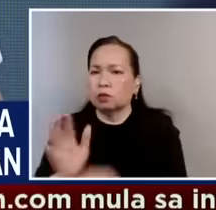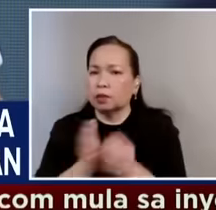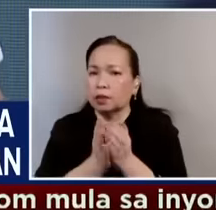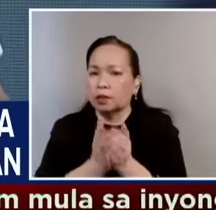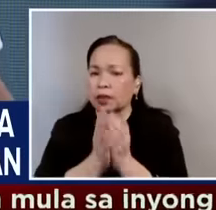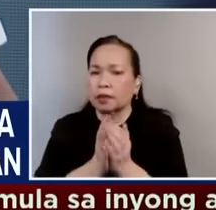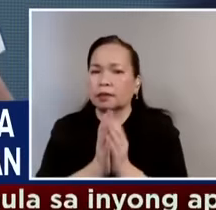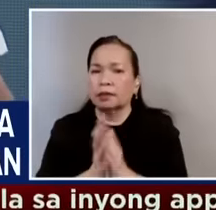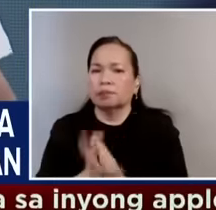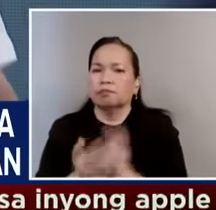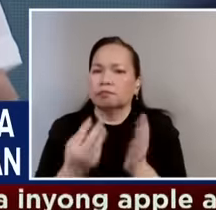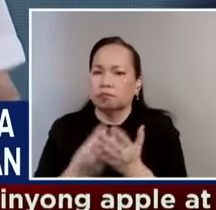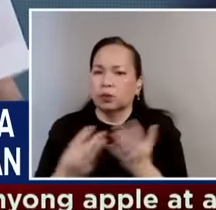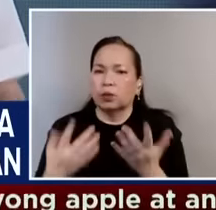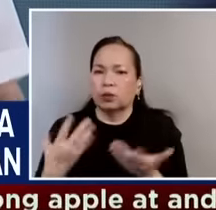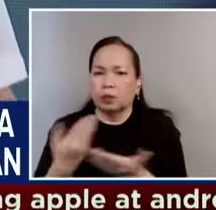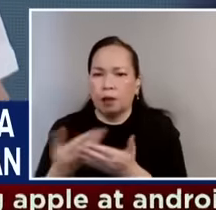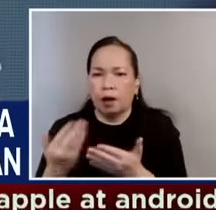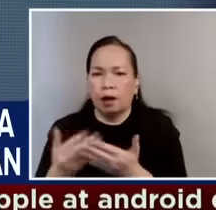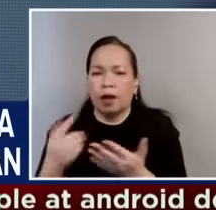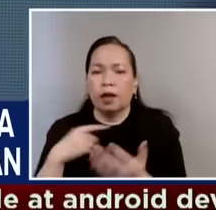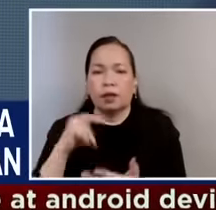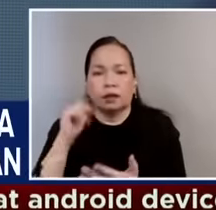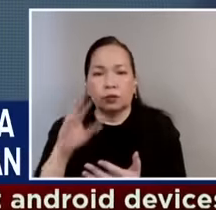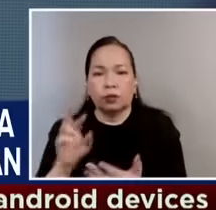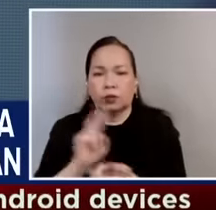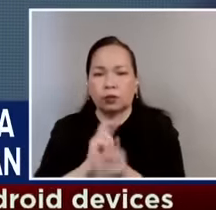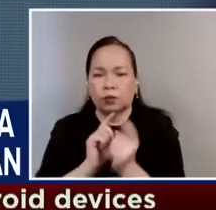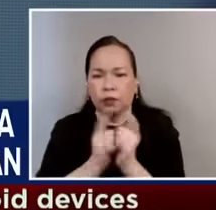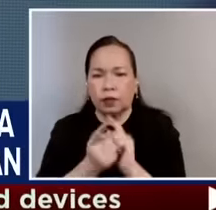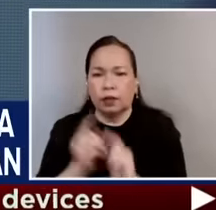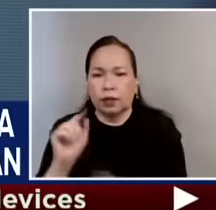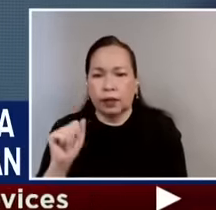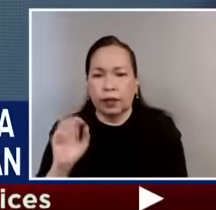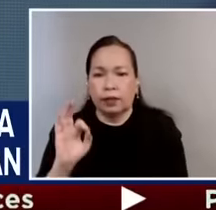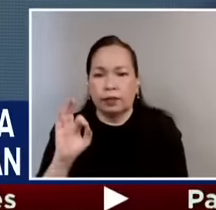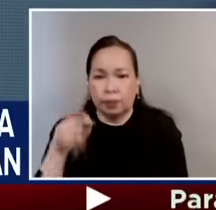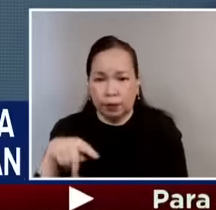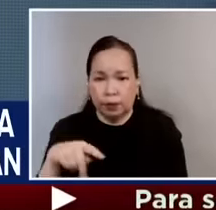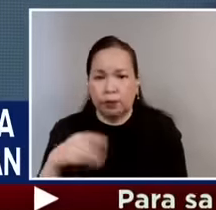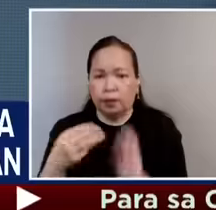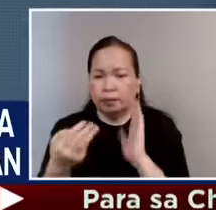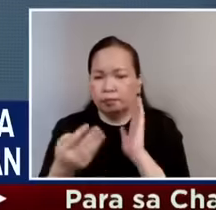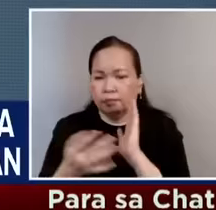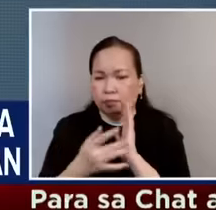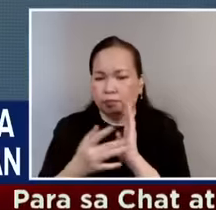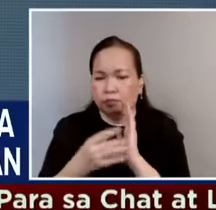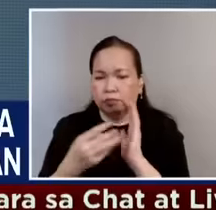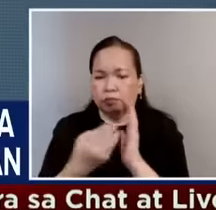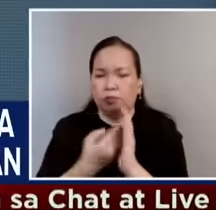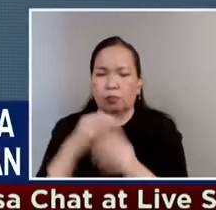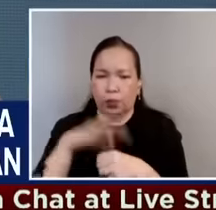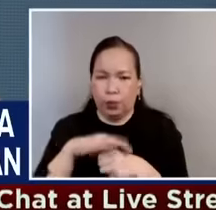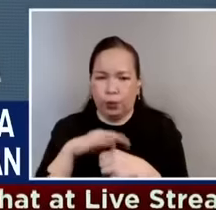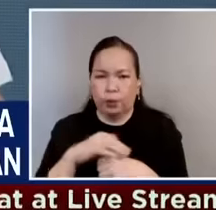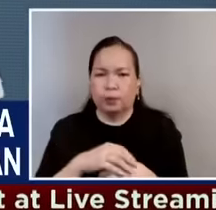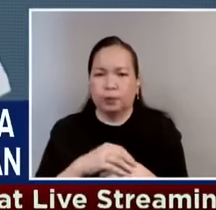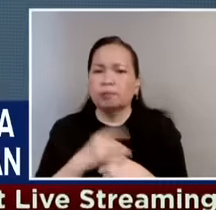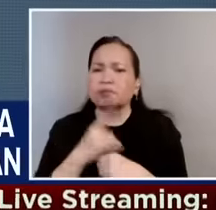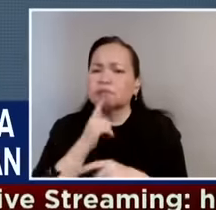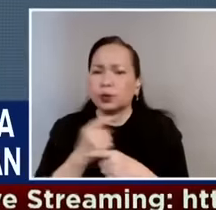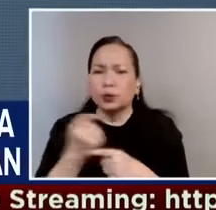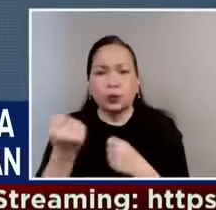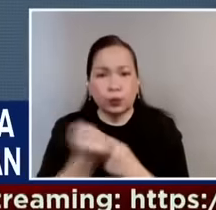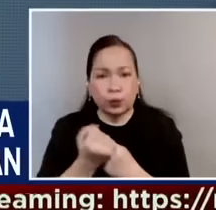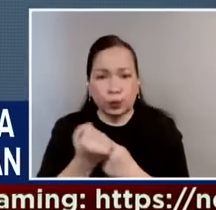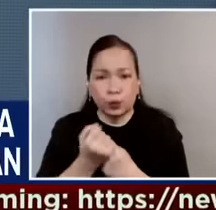acquisition under the revised AFP modernization program. We will likewise